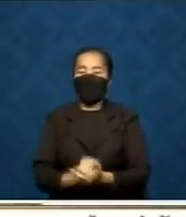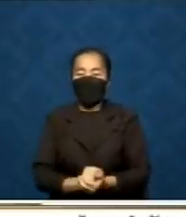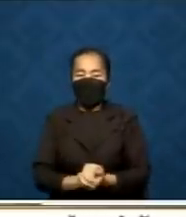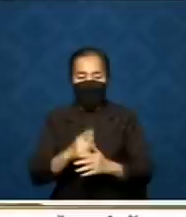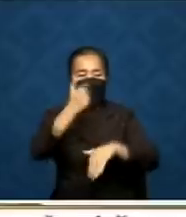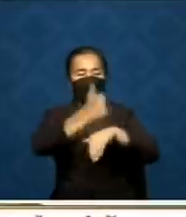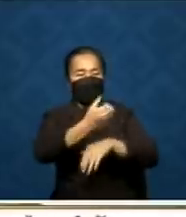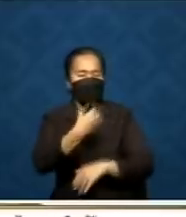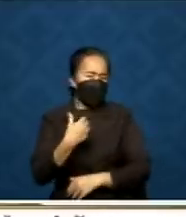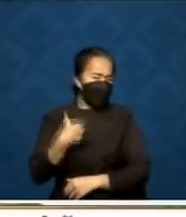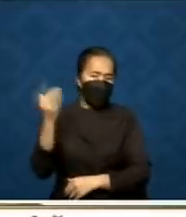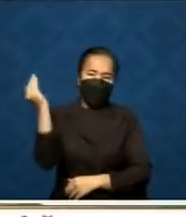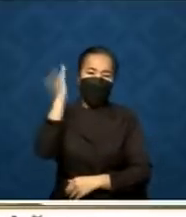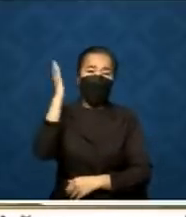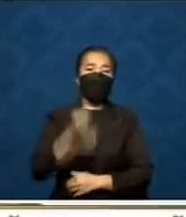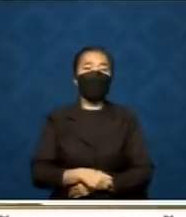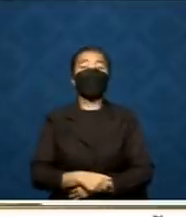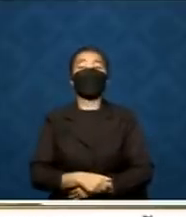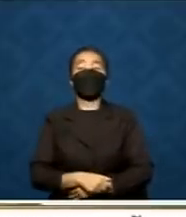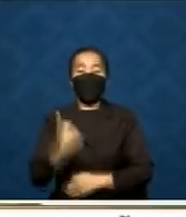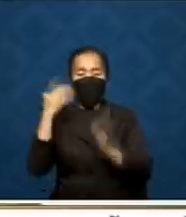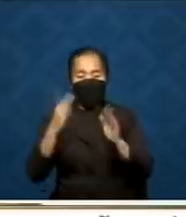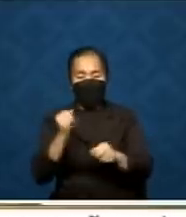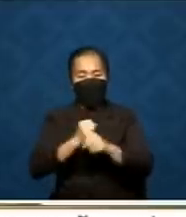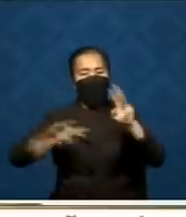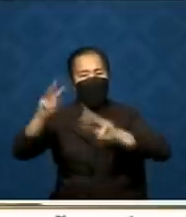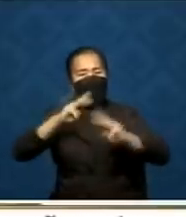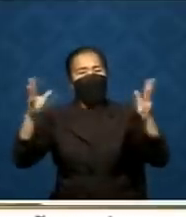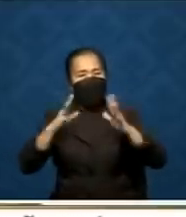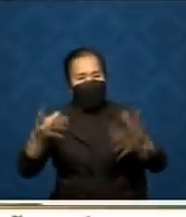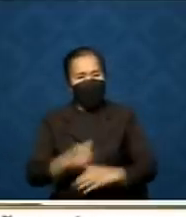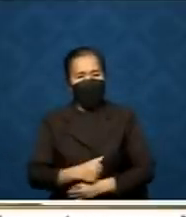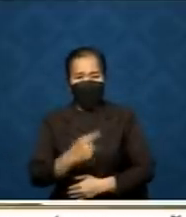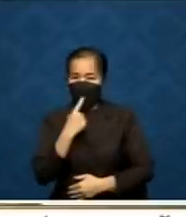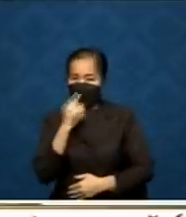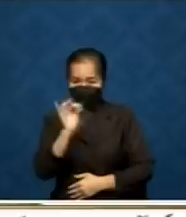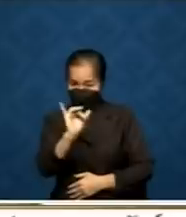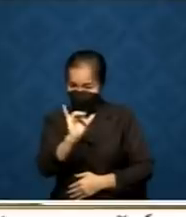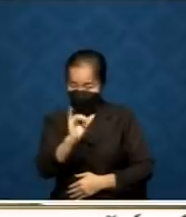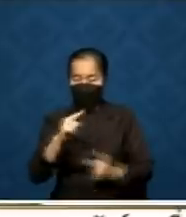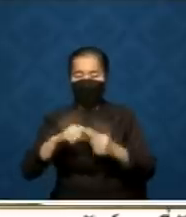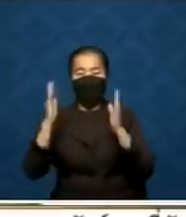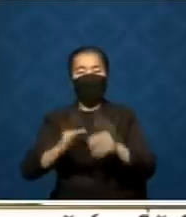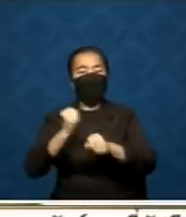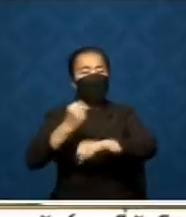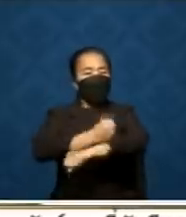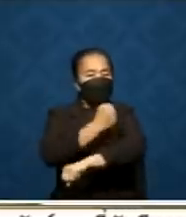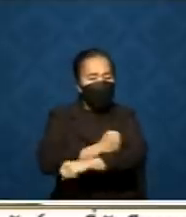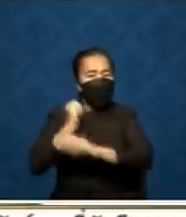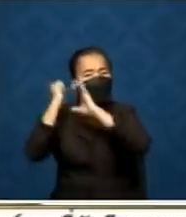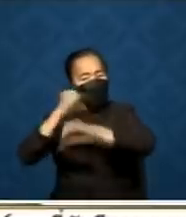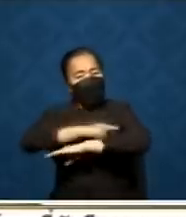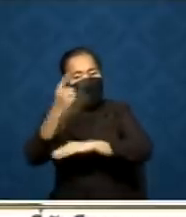ไม่กินหรอกถ้าใครบอกว่าคนตกงานเยอะนี้ยังไม่พูดถึงผู้ใช้แรงงานที่ตกงานกันแบบพินิจหลาย